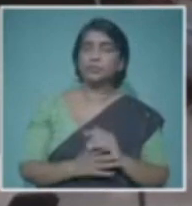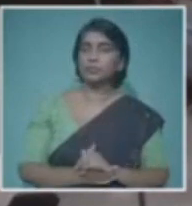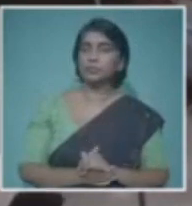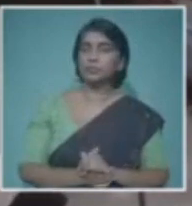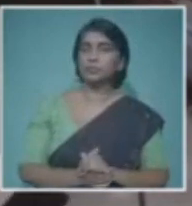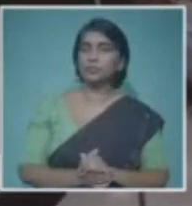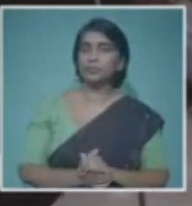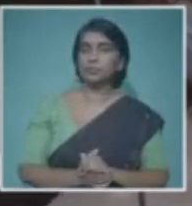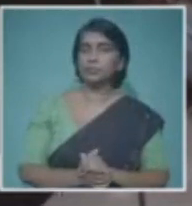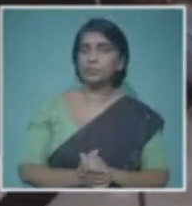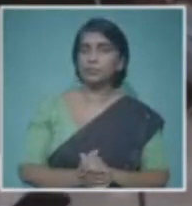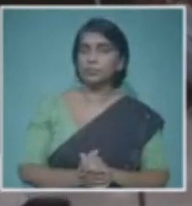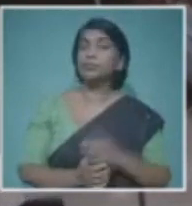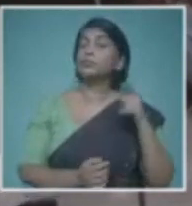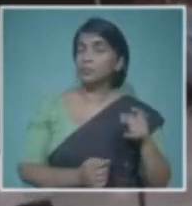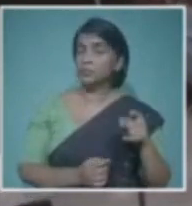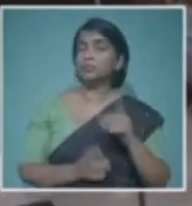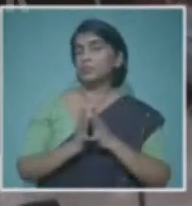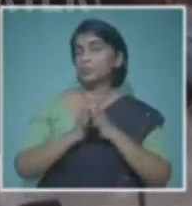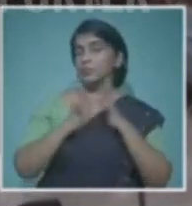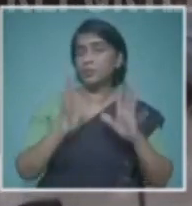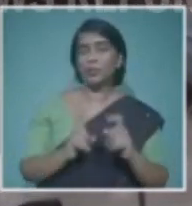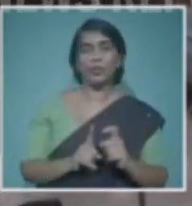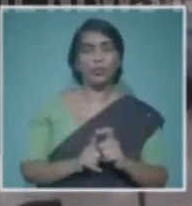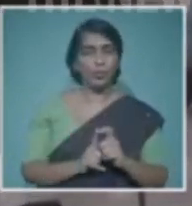is severe food insecurity.